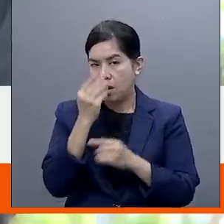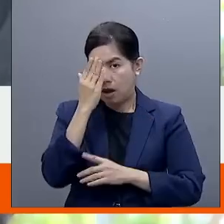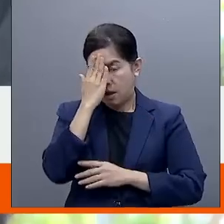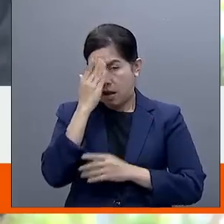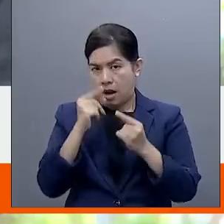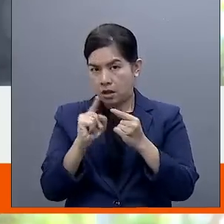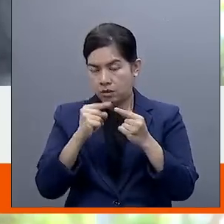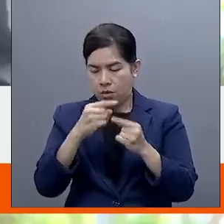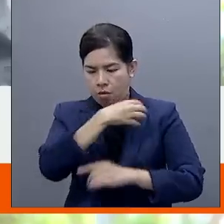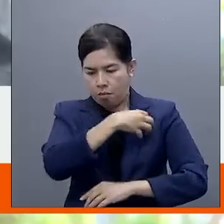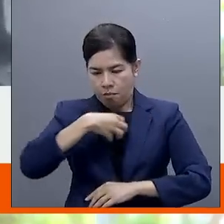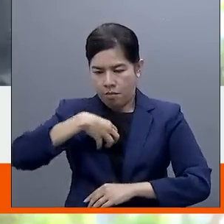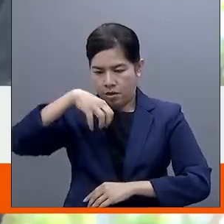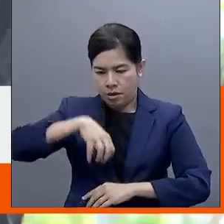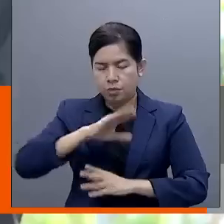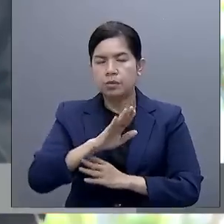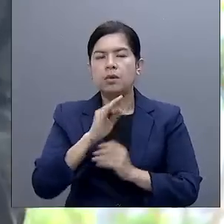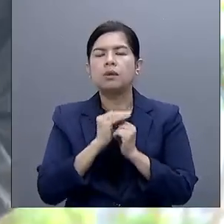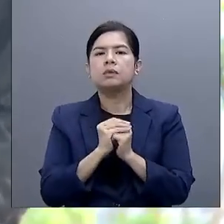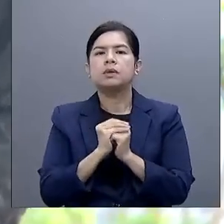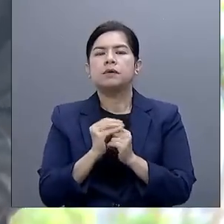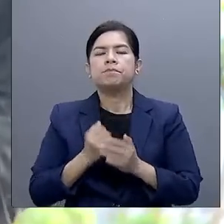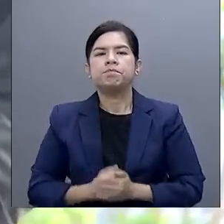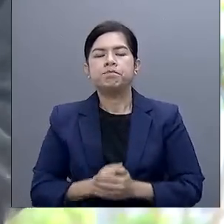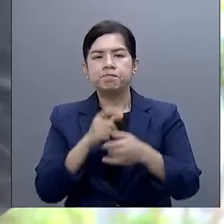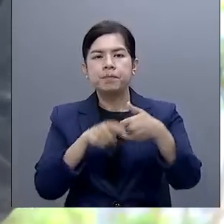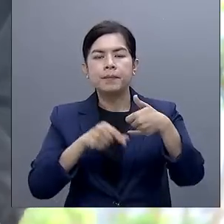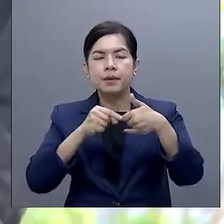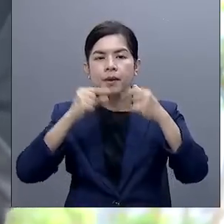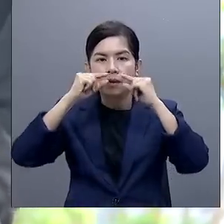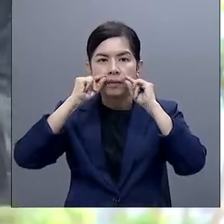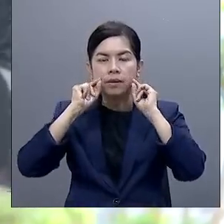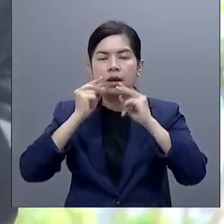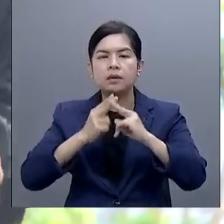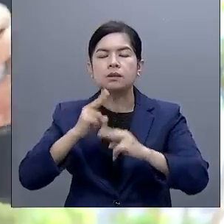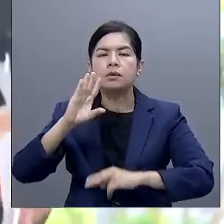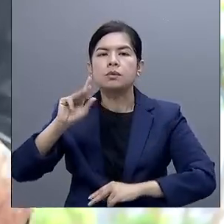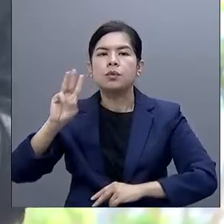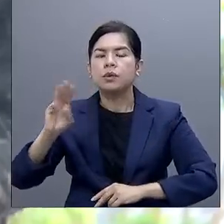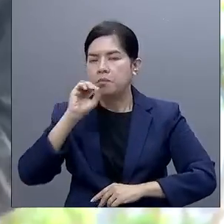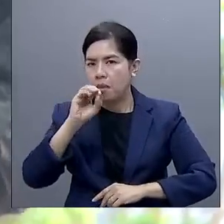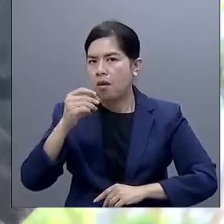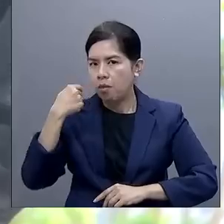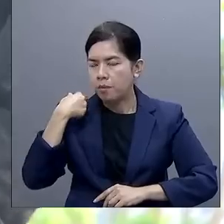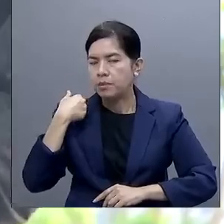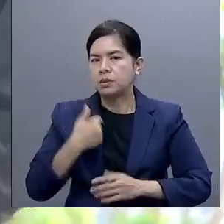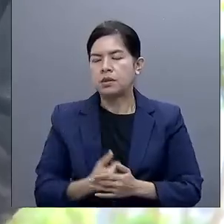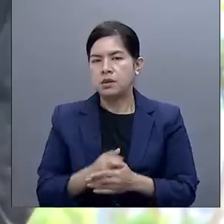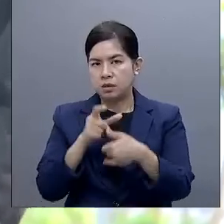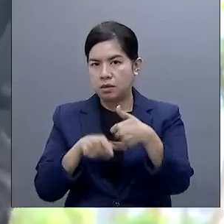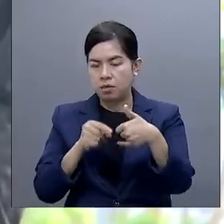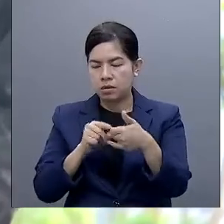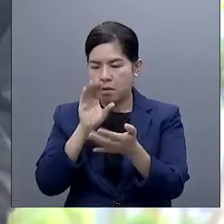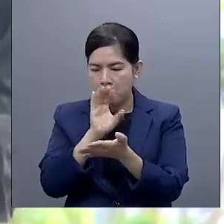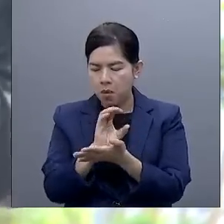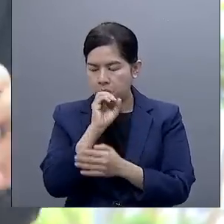ซึ่งเรื่องนี้ครับนายชูวิทย์กมลวิศิษฐ์นะครับอดีตนักการเมืองก็ได้ออกมาโพสต์ล่าสุดนะครับว่ามีการรับสารภาพจากตำรวจในวันจุดเกิด